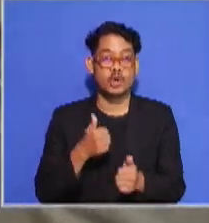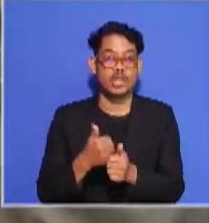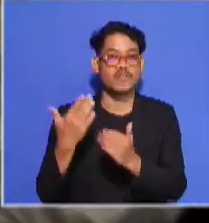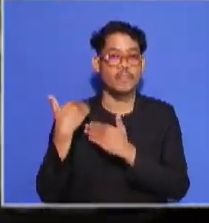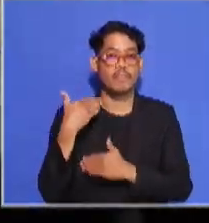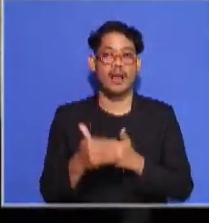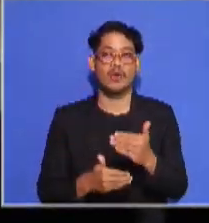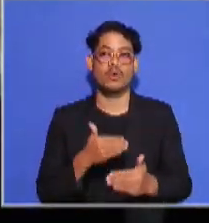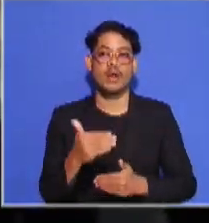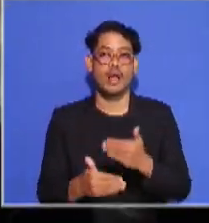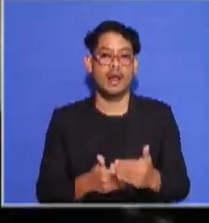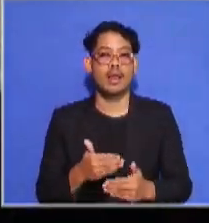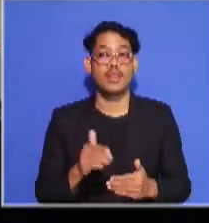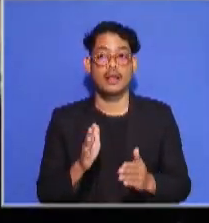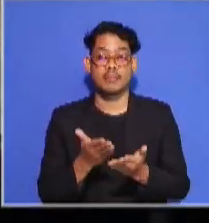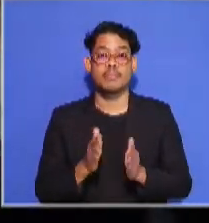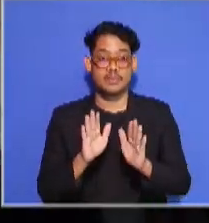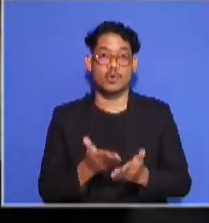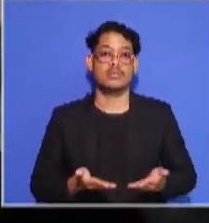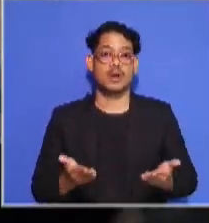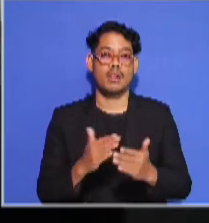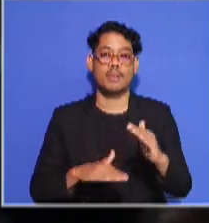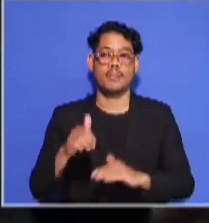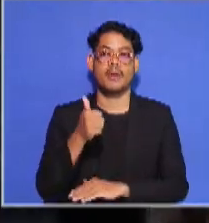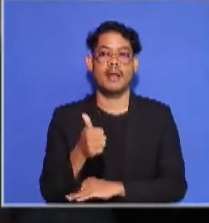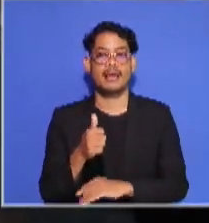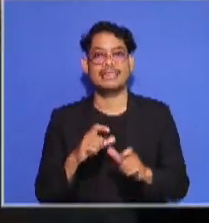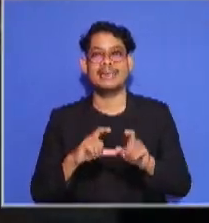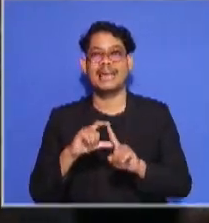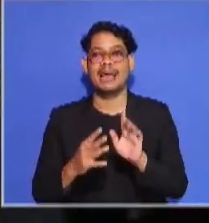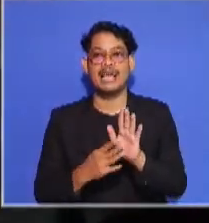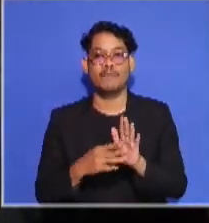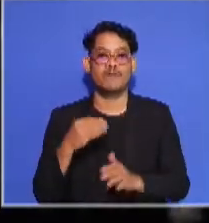Supaya ekosistem ini berjalan baik, perlu SDM dalam meningkatkan pariwisata di